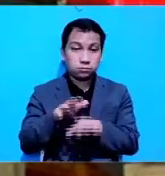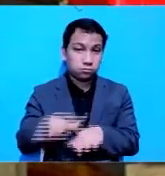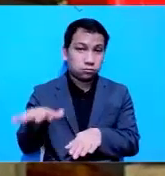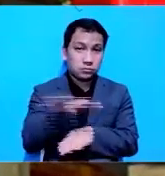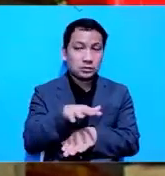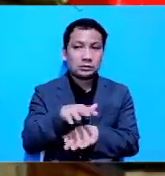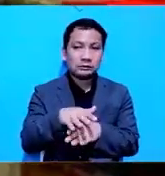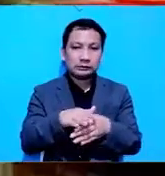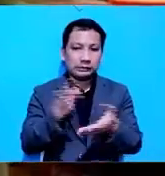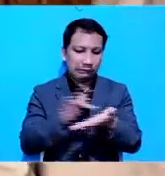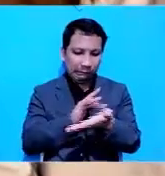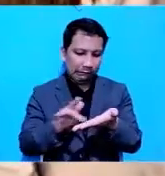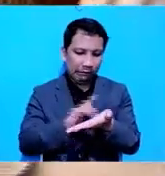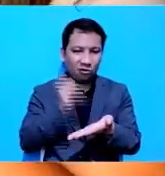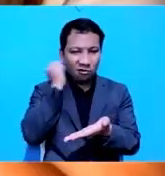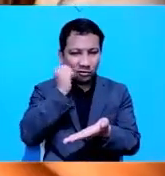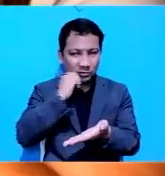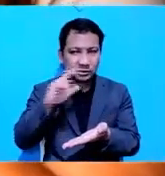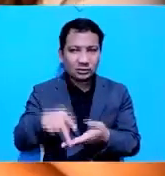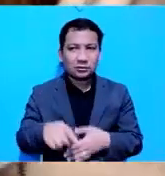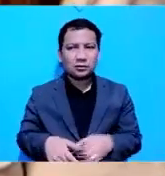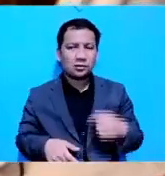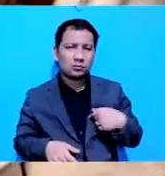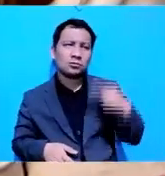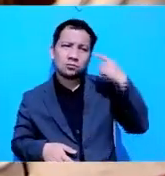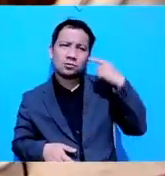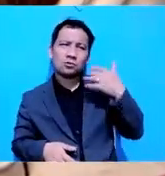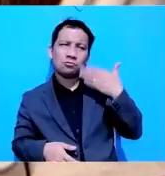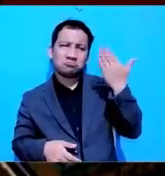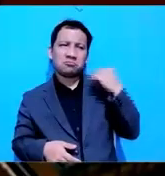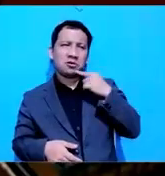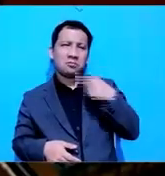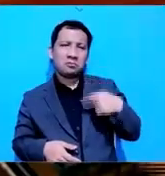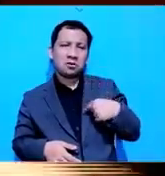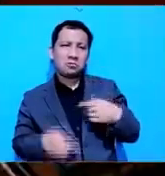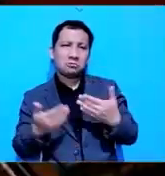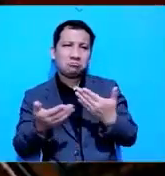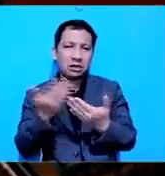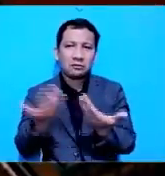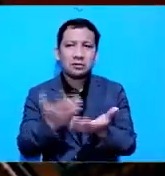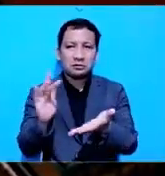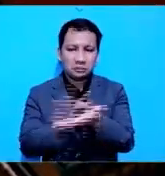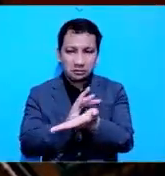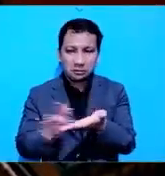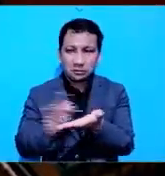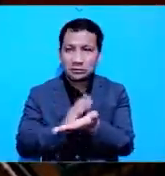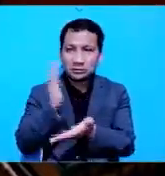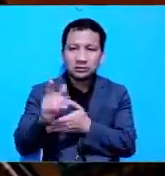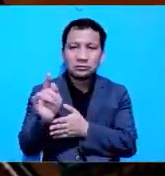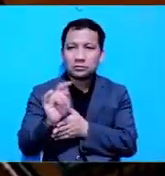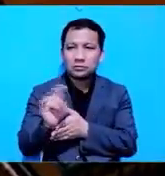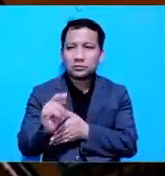gadgets. Kahit nga po ako napaisip noon, sabi ko, uso na ngayon ang mga gadget, YouTube. Sabi ko, parang